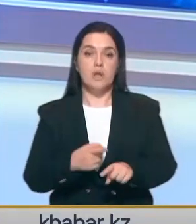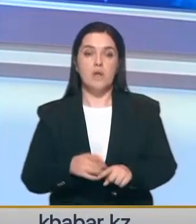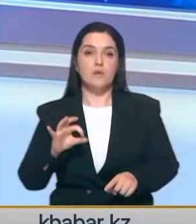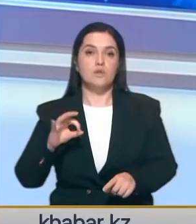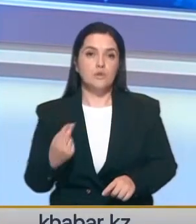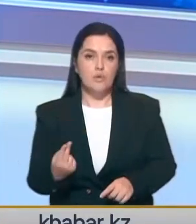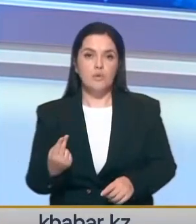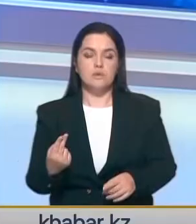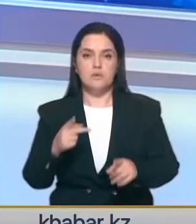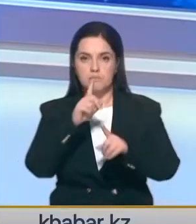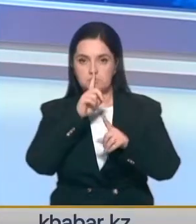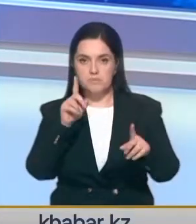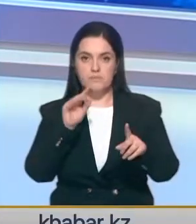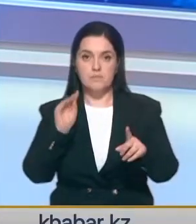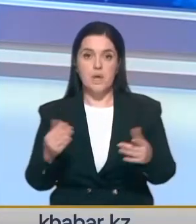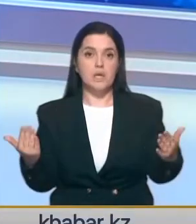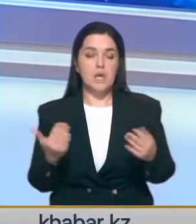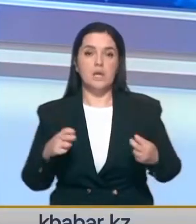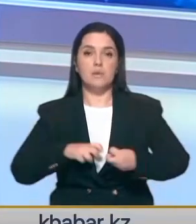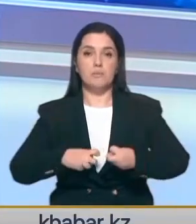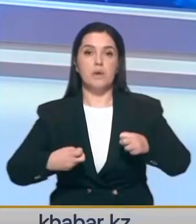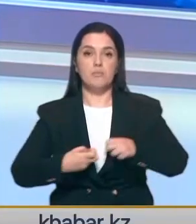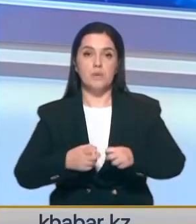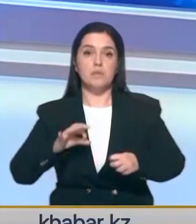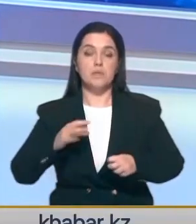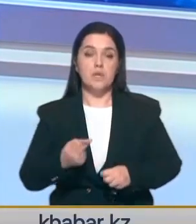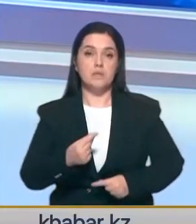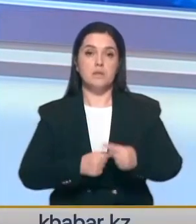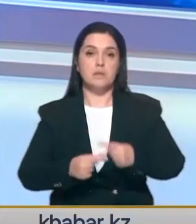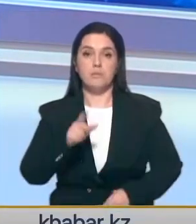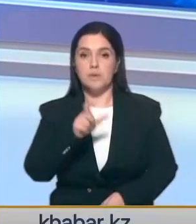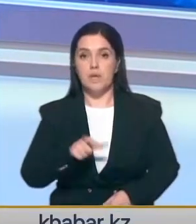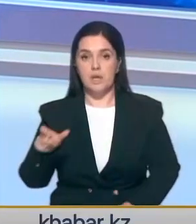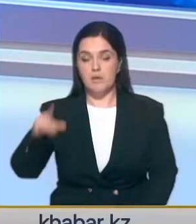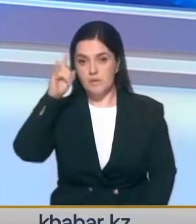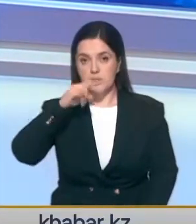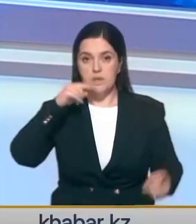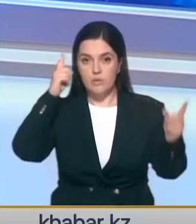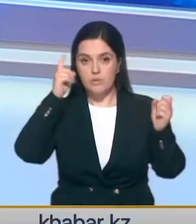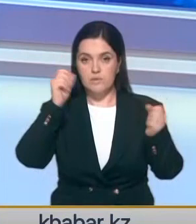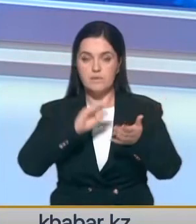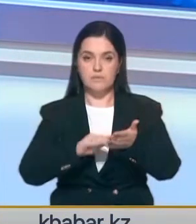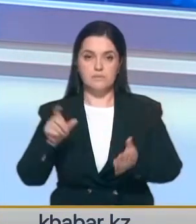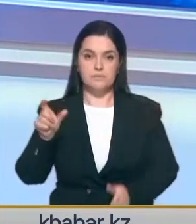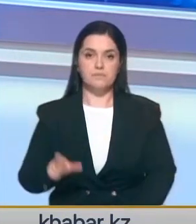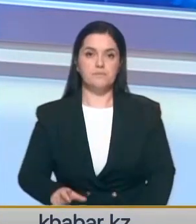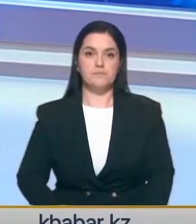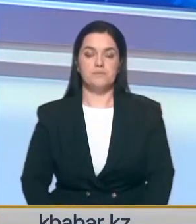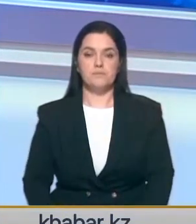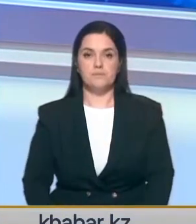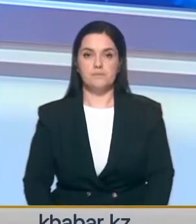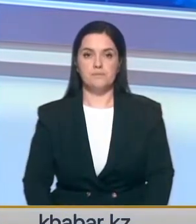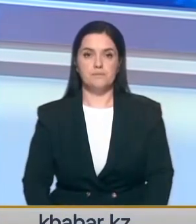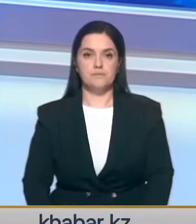и вызовы в области социальных инноваций. С какими проблемами сталкиваются социальные предприниматели в Казахстане, узнавала Роза Сатканова.